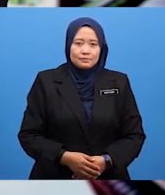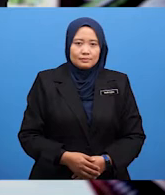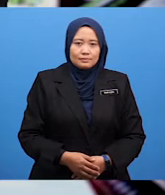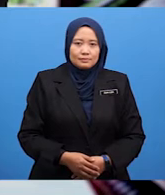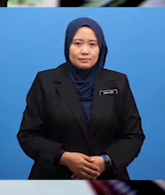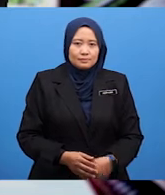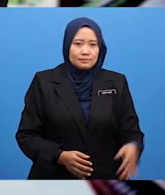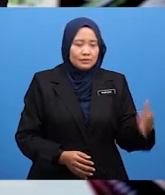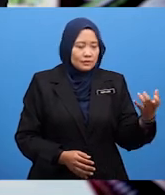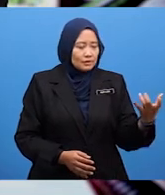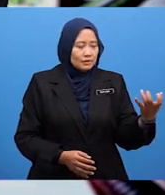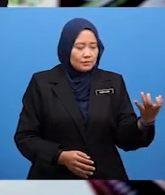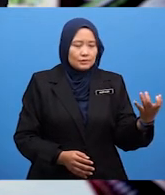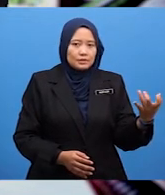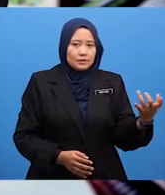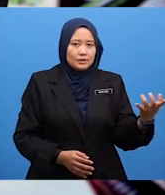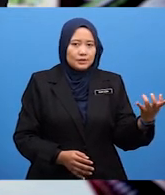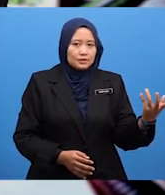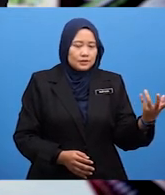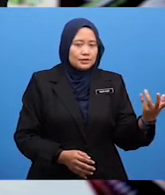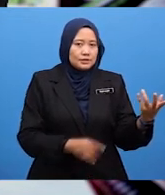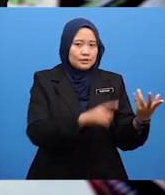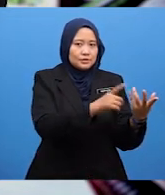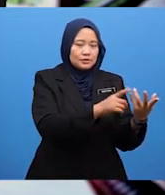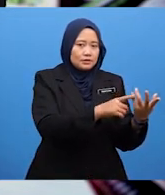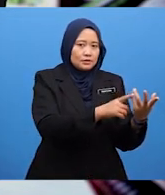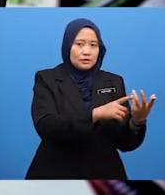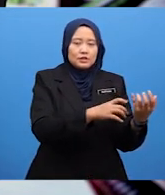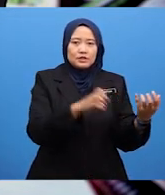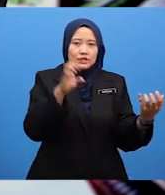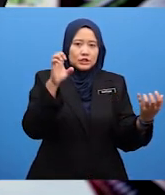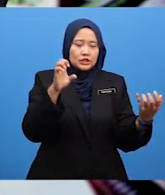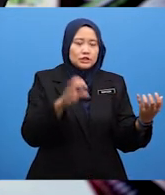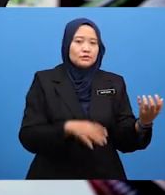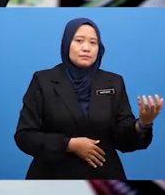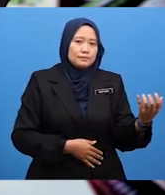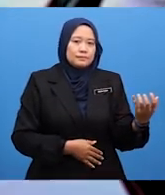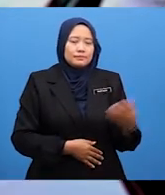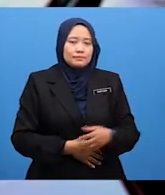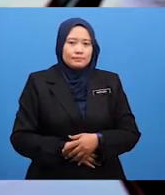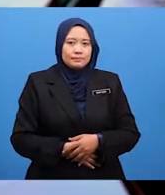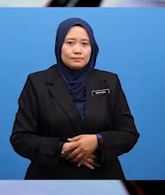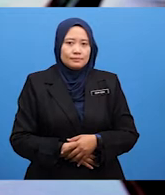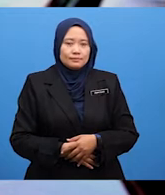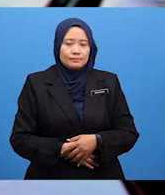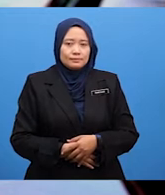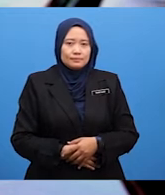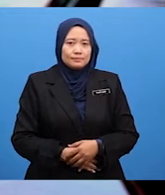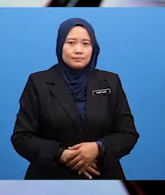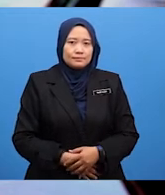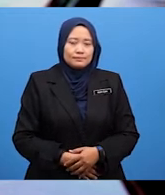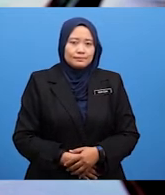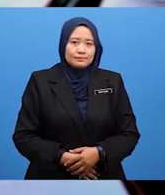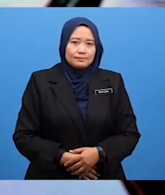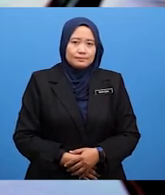flat. Dan jari keempat akan menekan not E. Ini adalah posisi pertama. Apa yang kita perlu